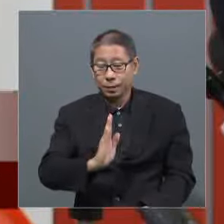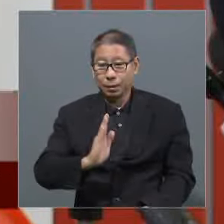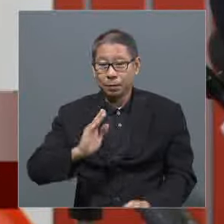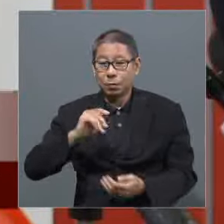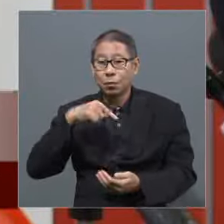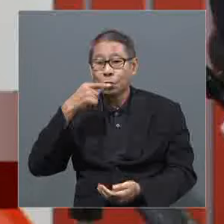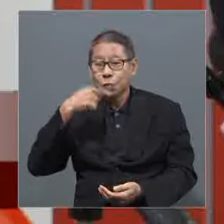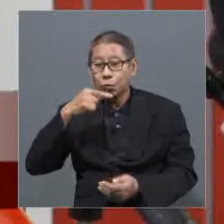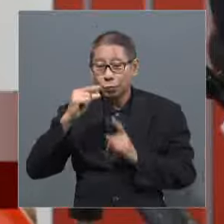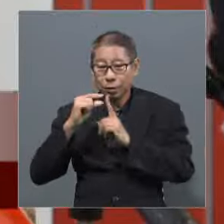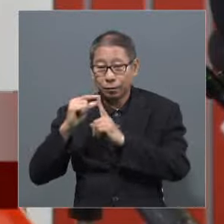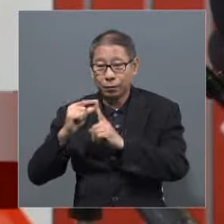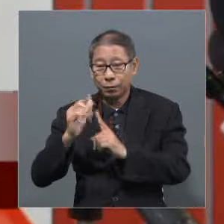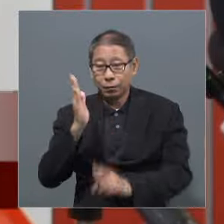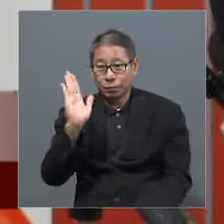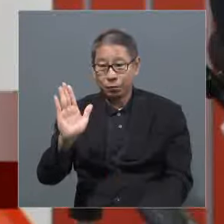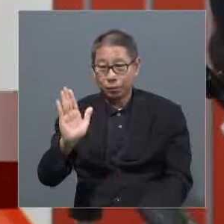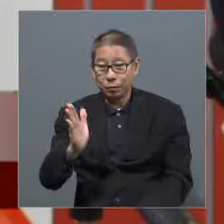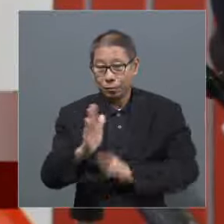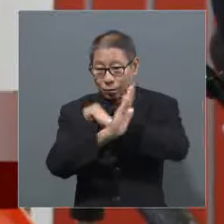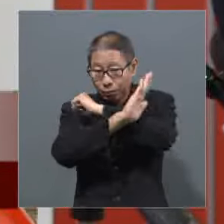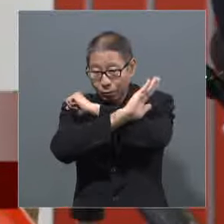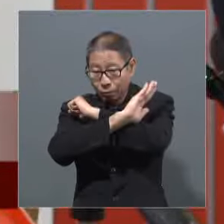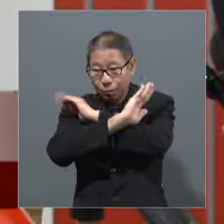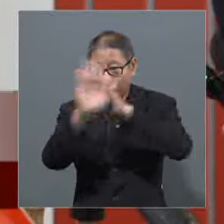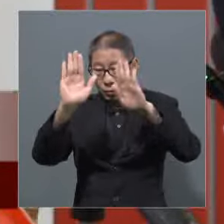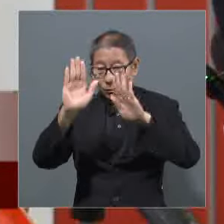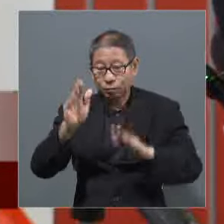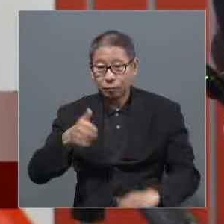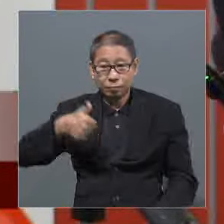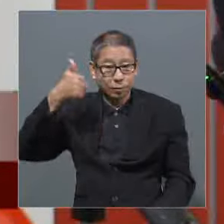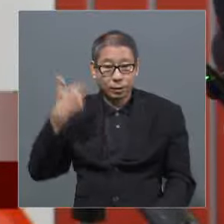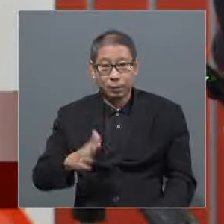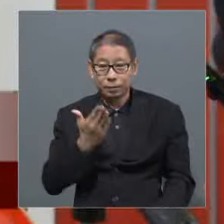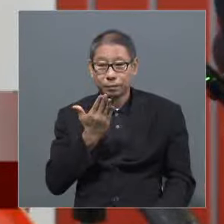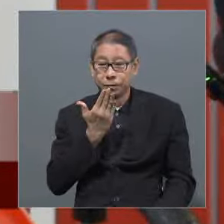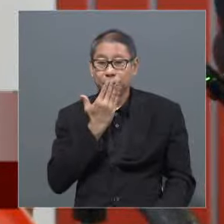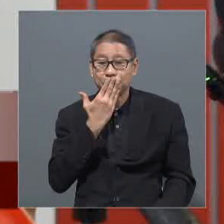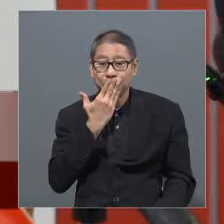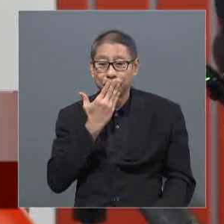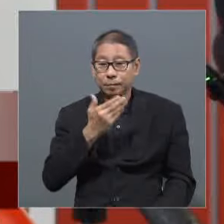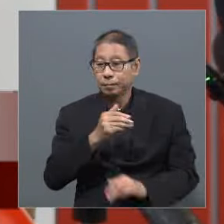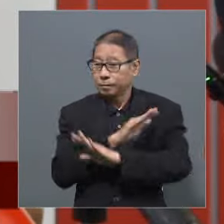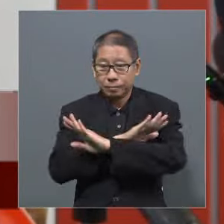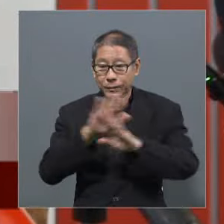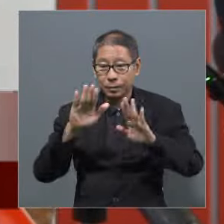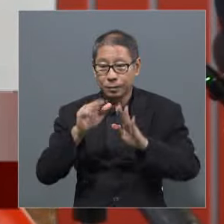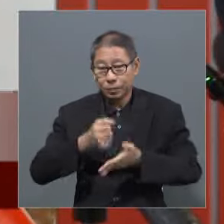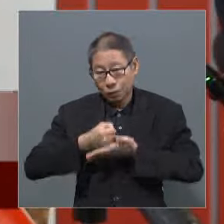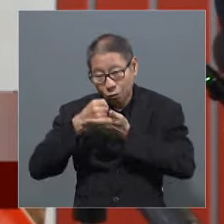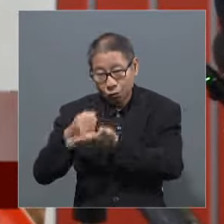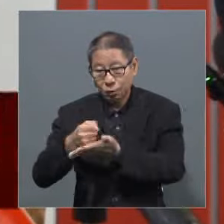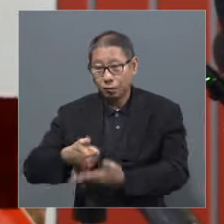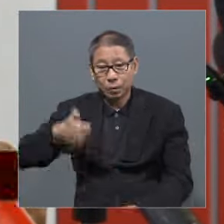นะครับว่าฝ่ามือมันไม่อาจจะปิดกั้นได้แล้วเนี่ยตอนนี้เรื่องมันใหญ่มากนะครับนะมันไม่สามารถที่จะไปช่วยเหลืออะไรใครได้